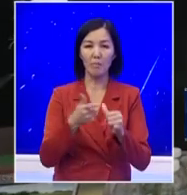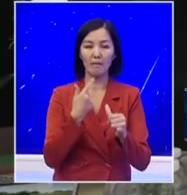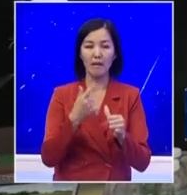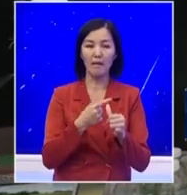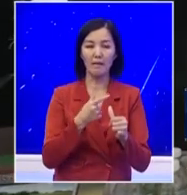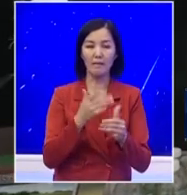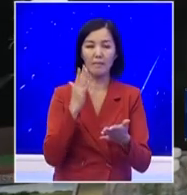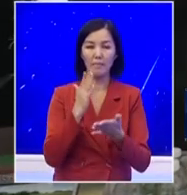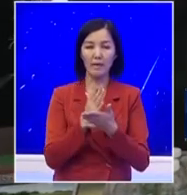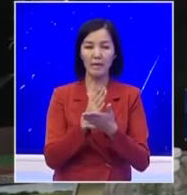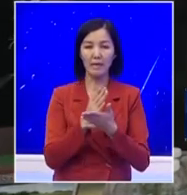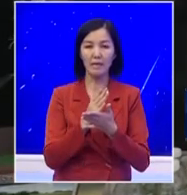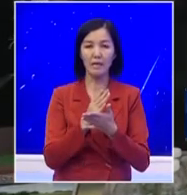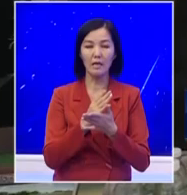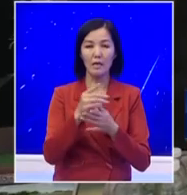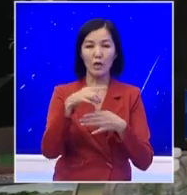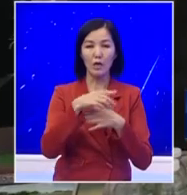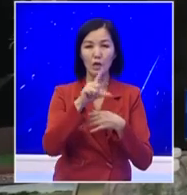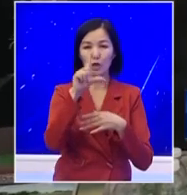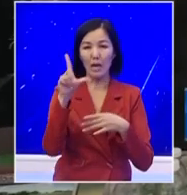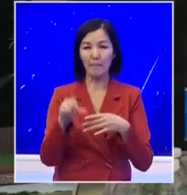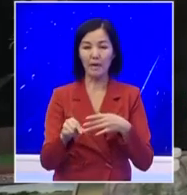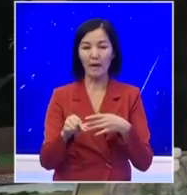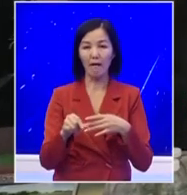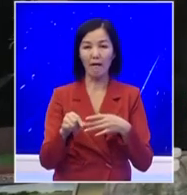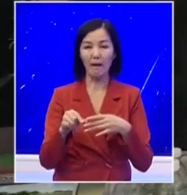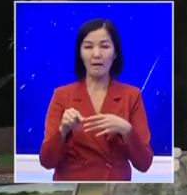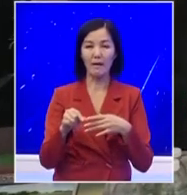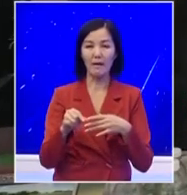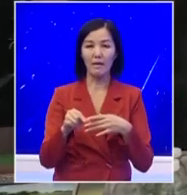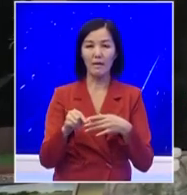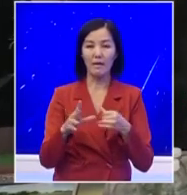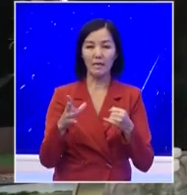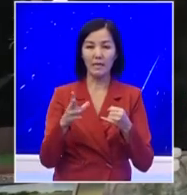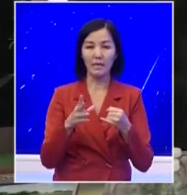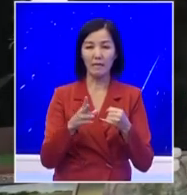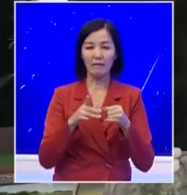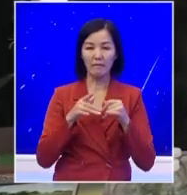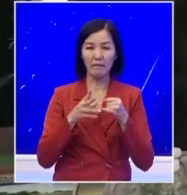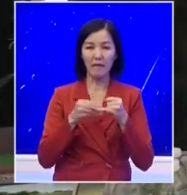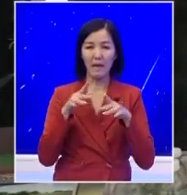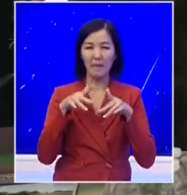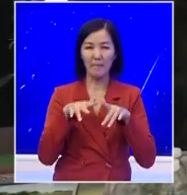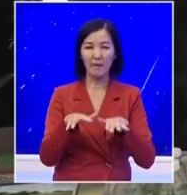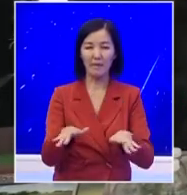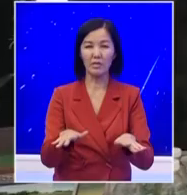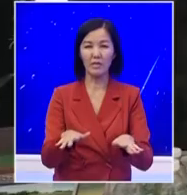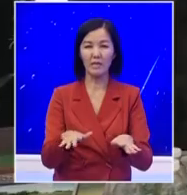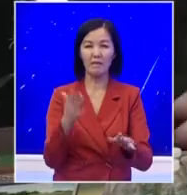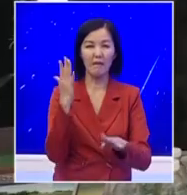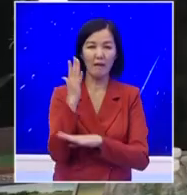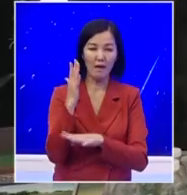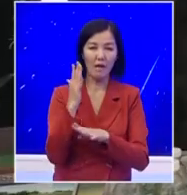подкормка дейді. Тек қана мына жапыраққа обработка етеміз, ол жапырақтан өзі тамырына шейін барады. Соны ағаш болсын, өсімдік